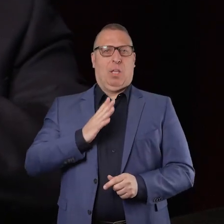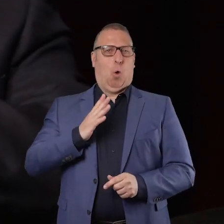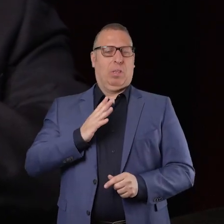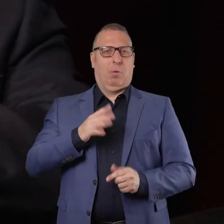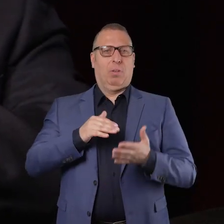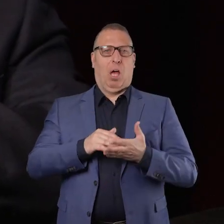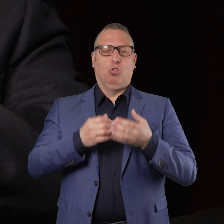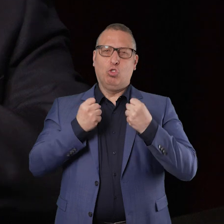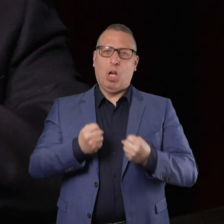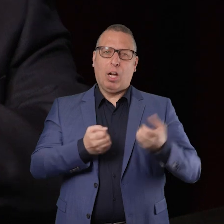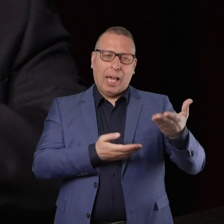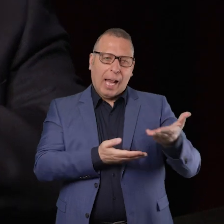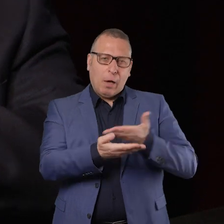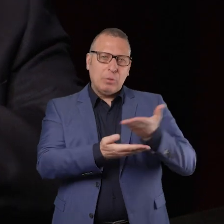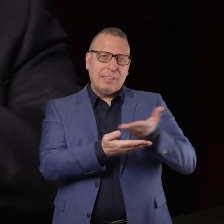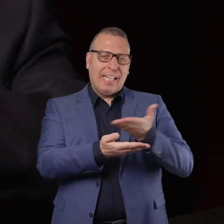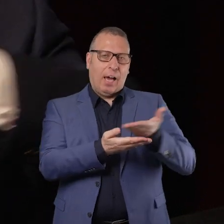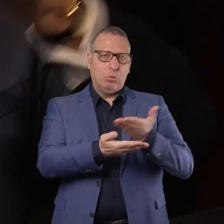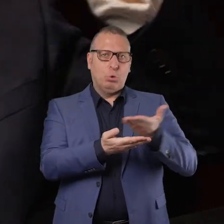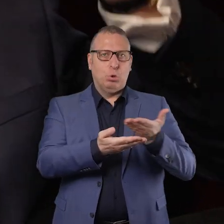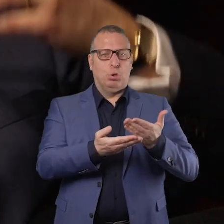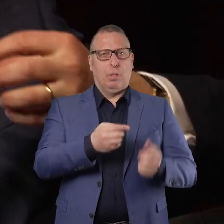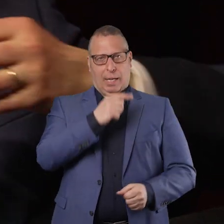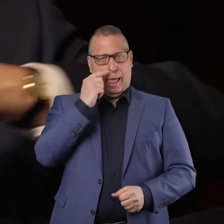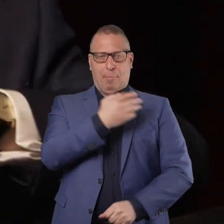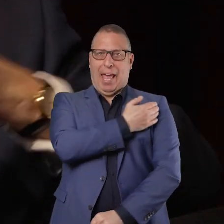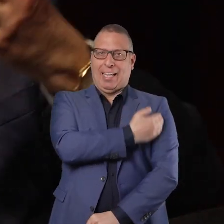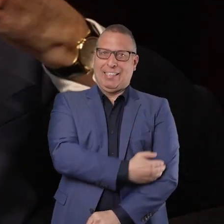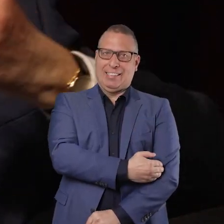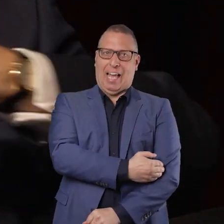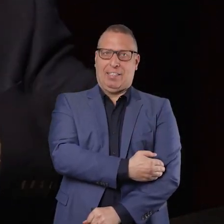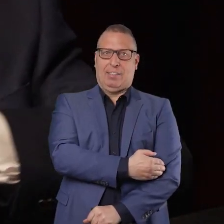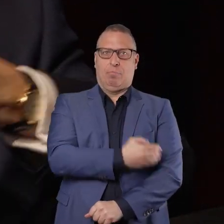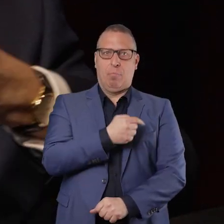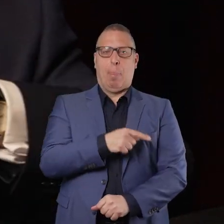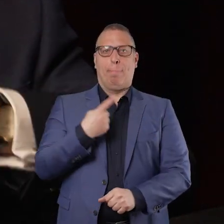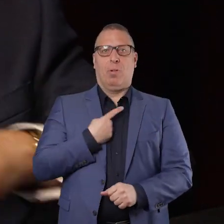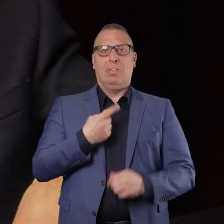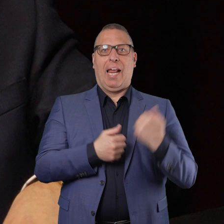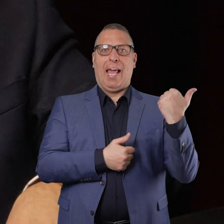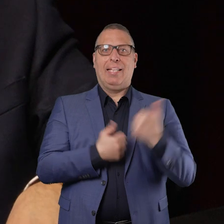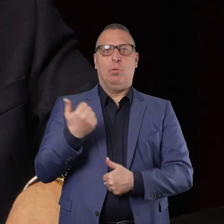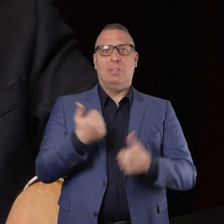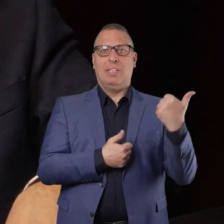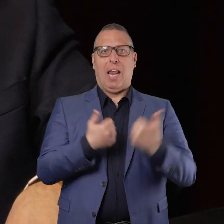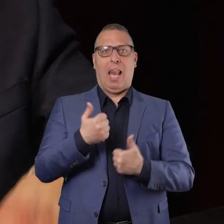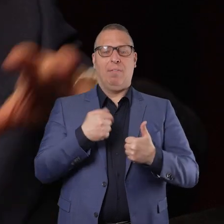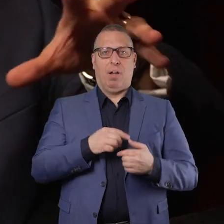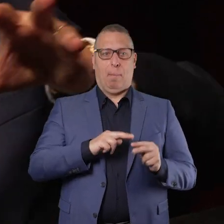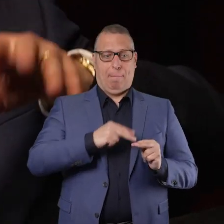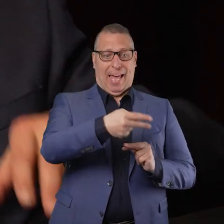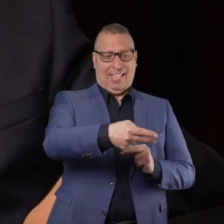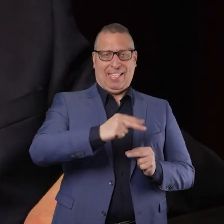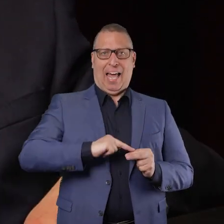Innovation sehr einen engen Austausch haben. Ich glaube, das ist einerseits geschuldet an unserer industriellen